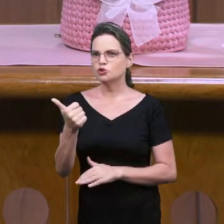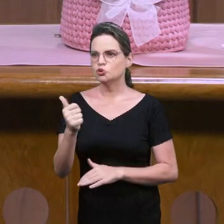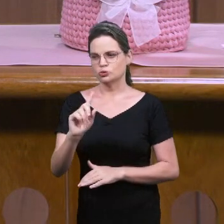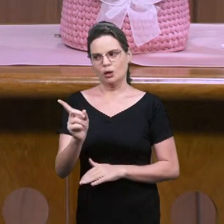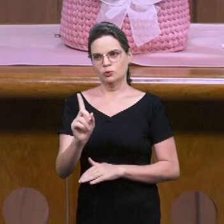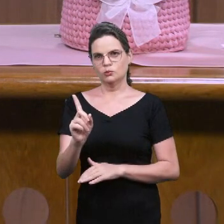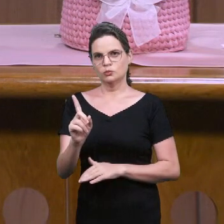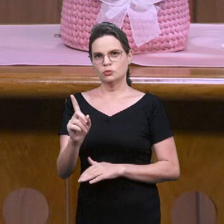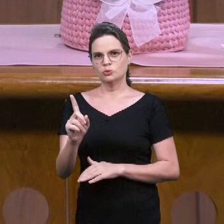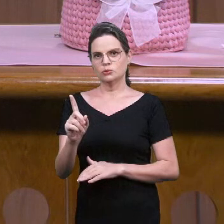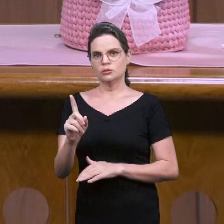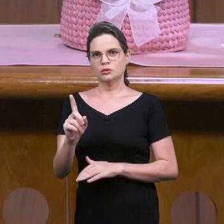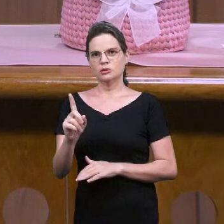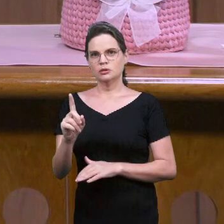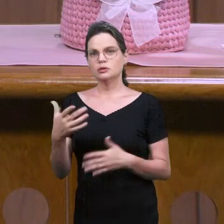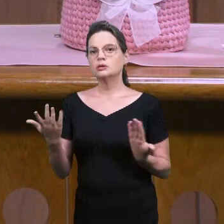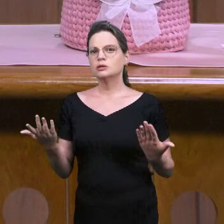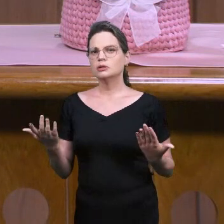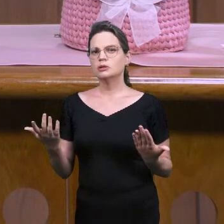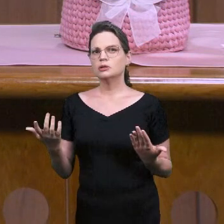doit mettre Actes,